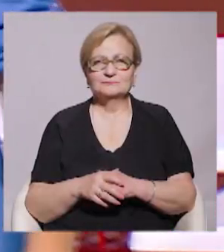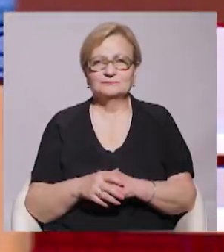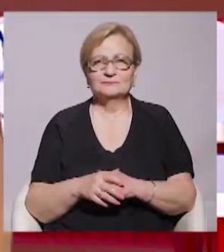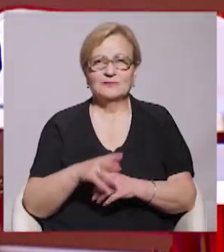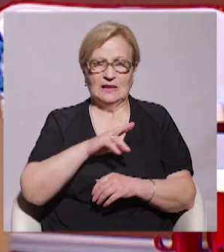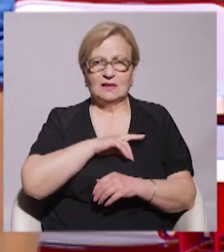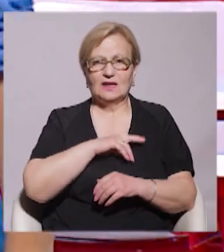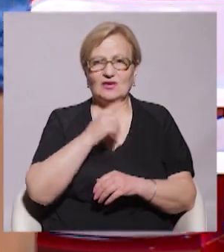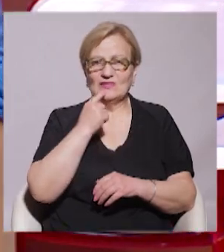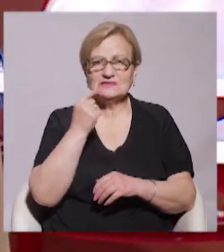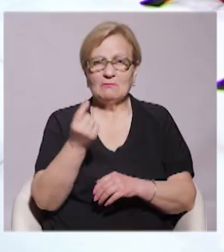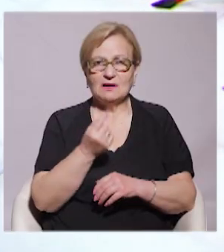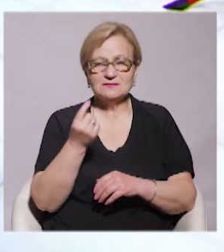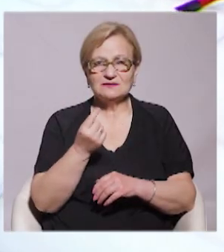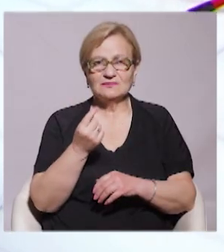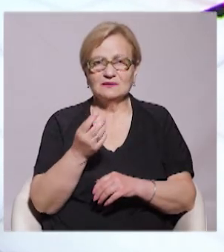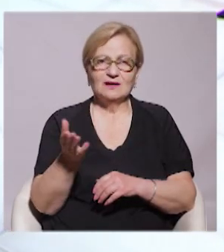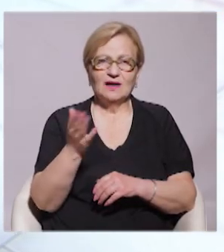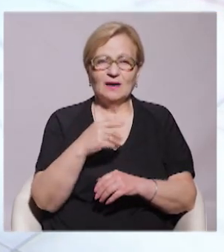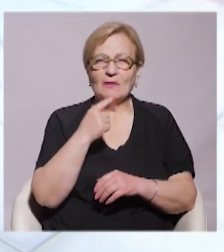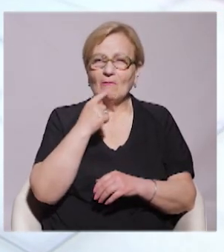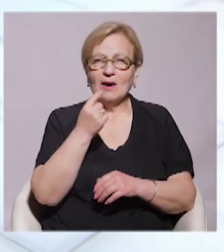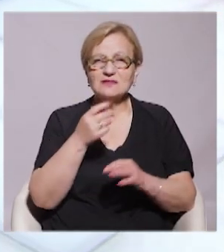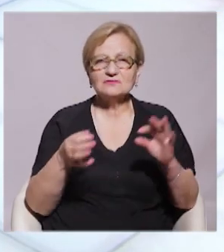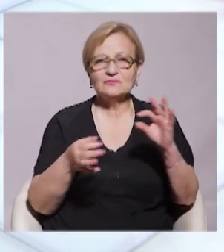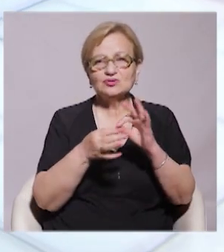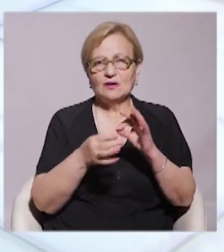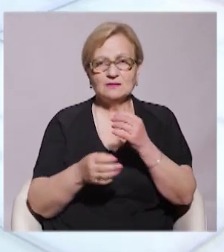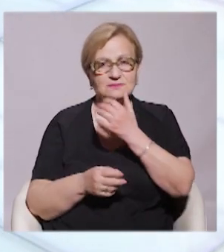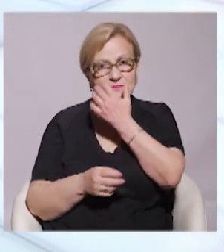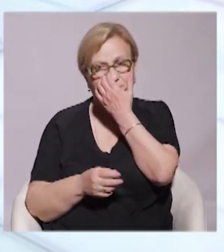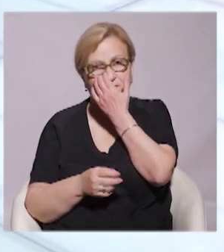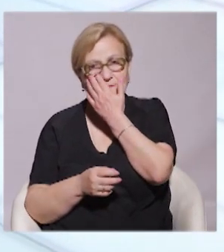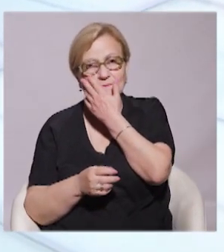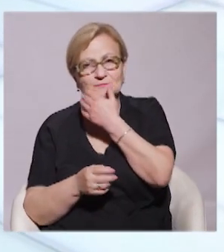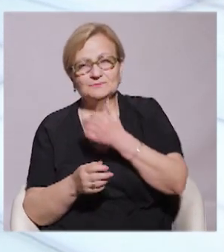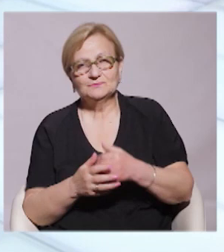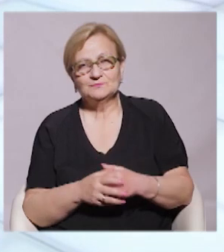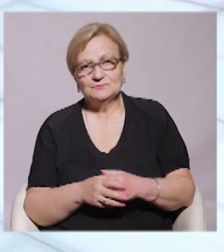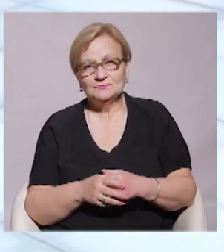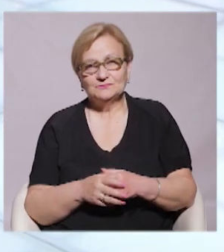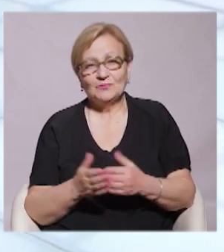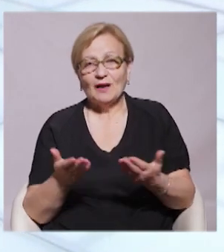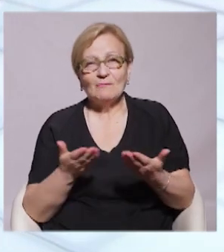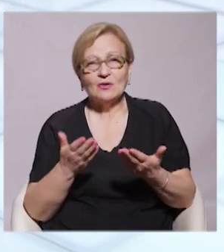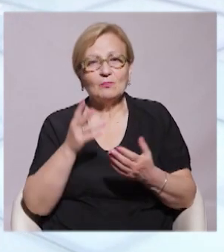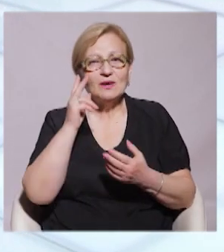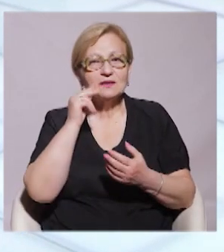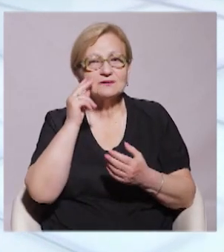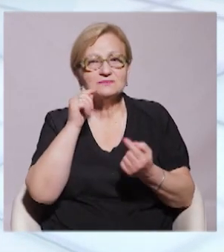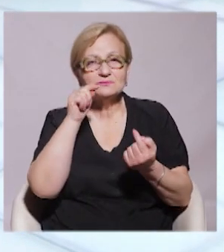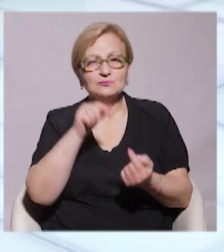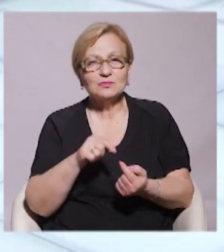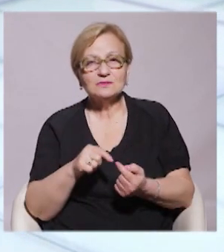გიყვარს მარწყვი? კი. მიდი მაშინ მარწყვი შეაერთე. აა ბავნახოთ, რომელ რიცხვთან უნდა